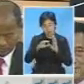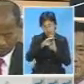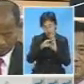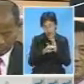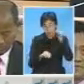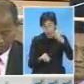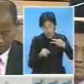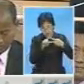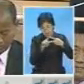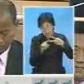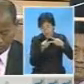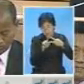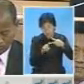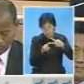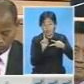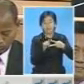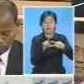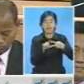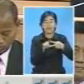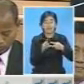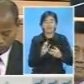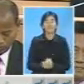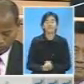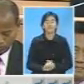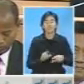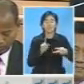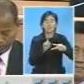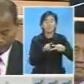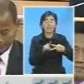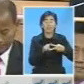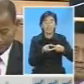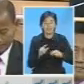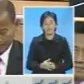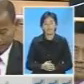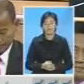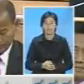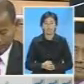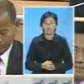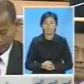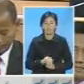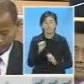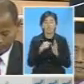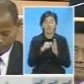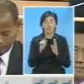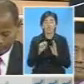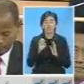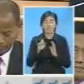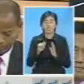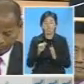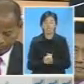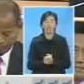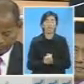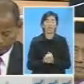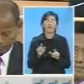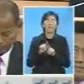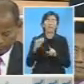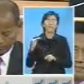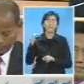ประเด็นประเด็นแรกเลยครับสำหรับที่ท่านสาธิตวงศ์หนองเตยนะครับถือว่าเป็นพี่ชายที่เคารพของผม